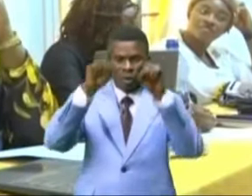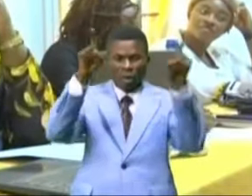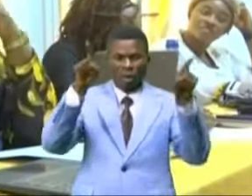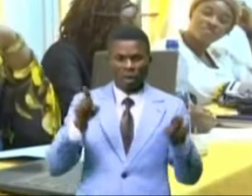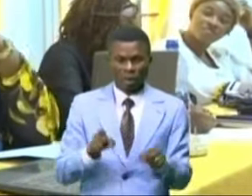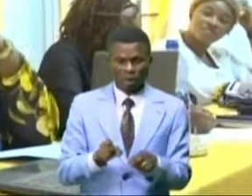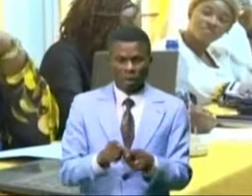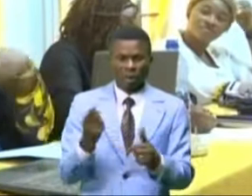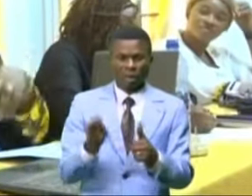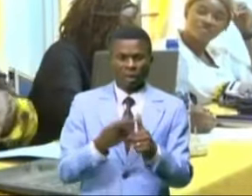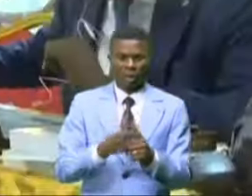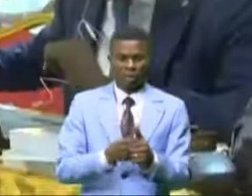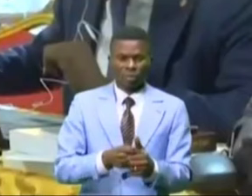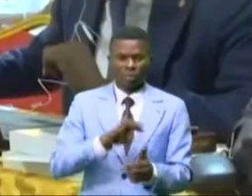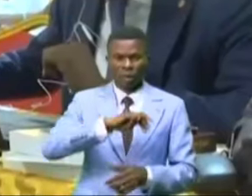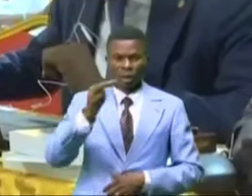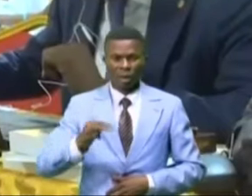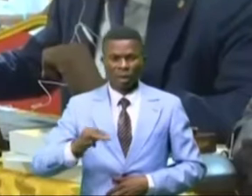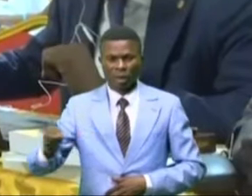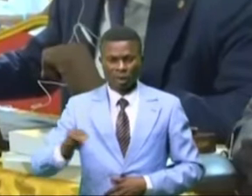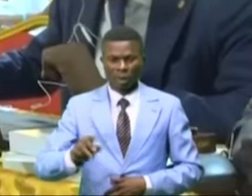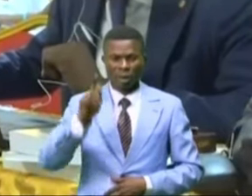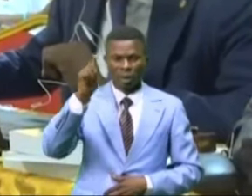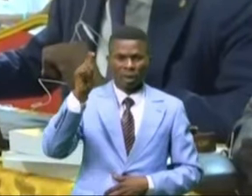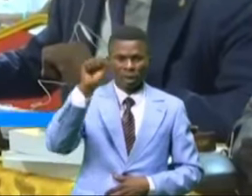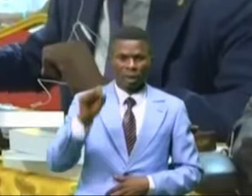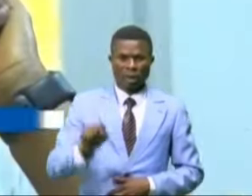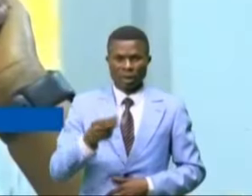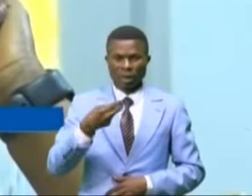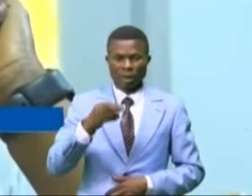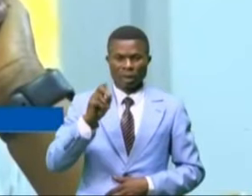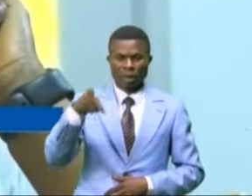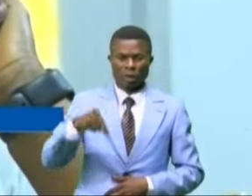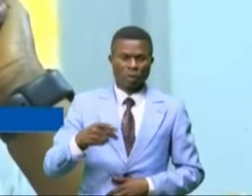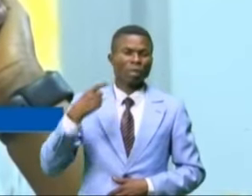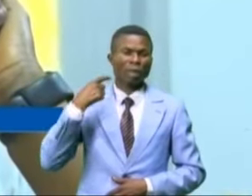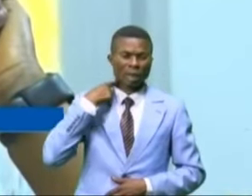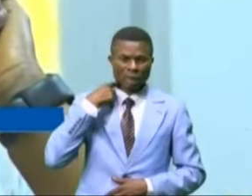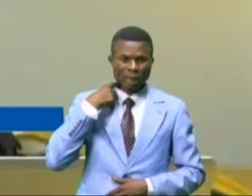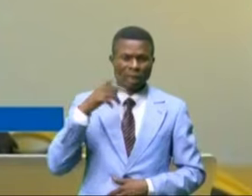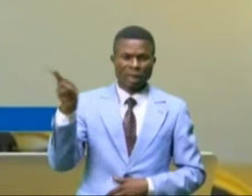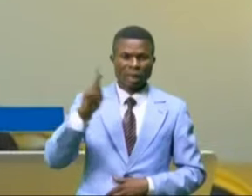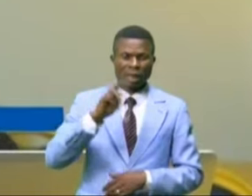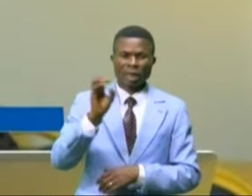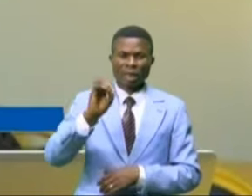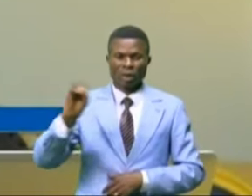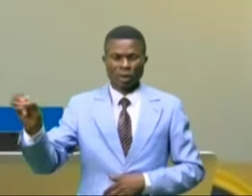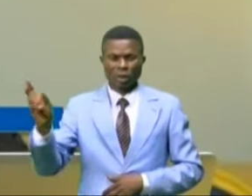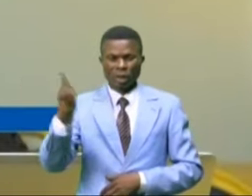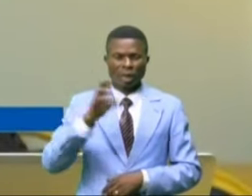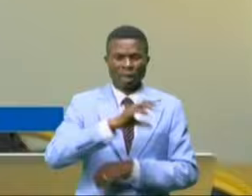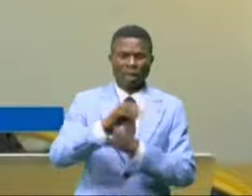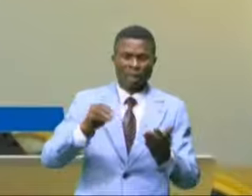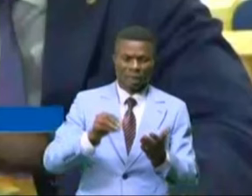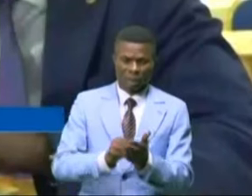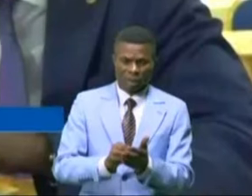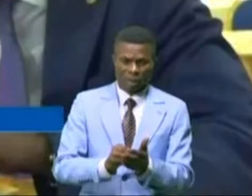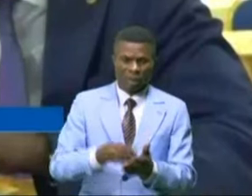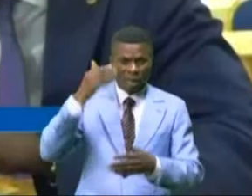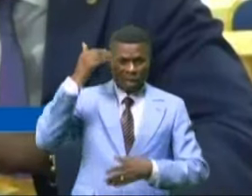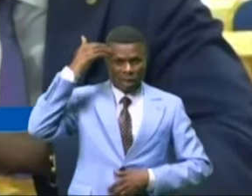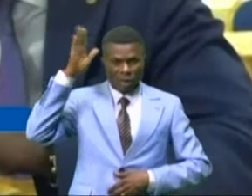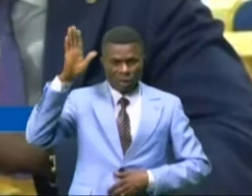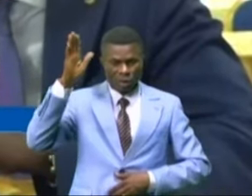sont entre autres le Maniema, la Tchopo, les Kwilu, les Kasaï oriental, les Kasaï central,